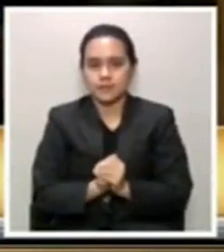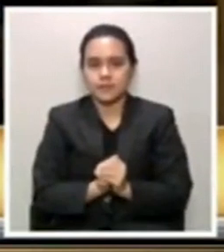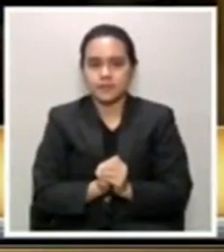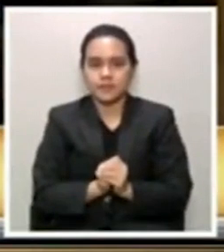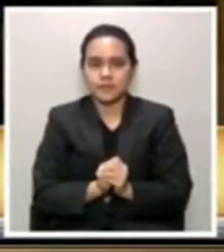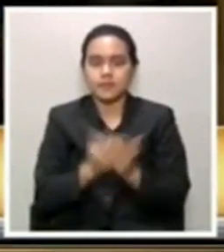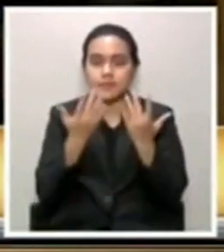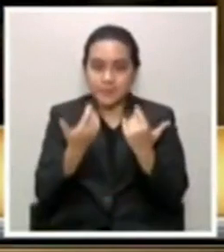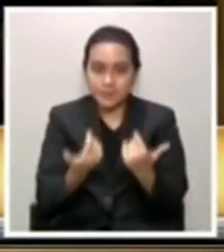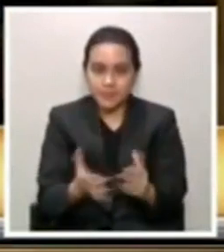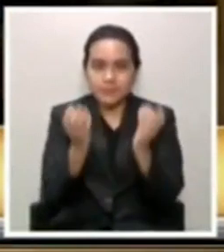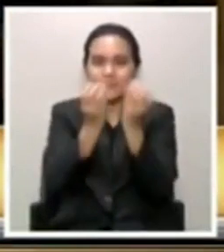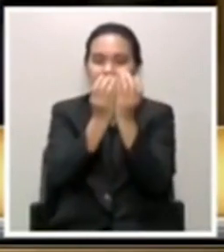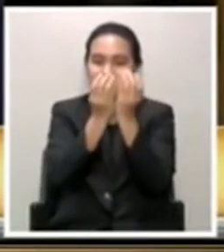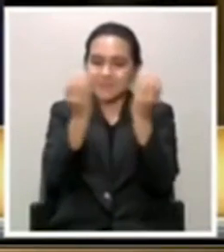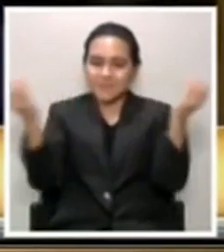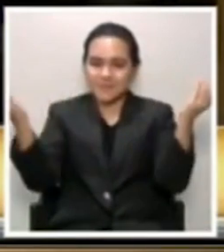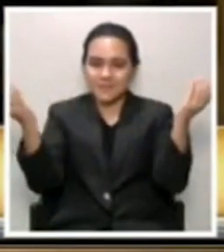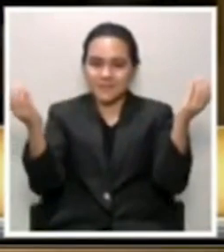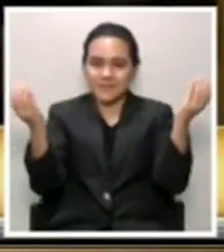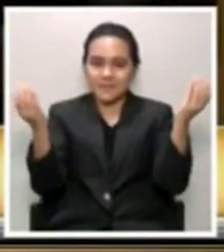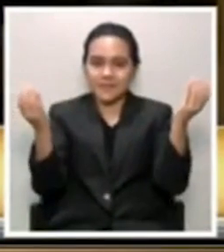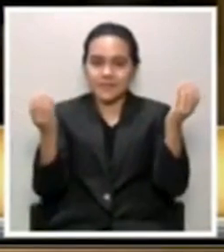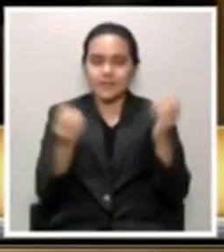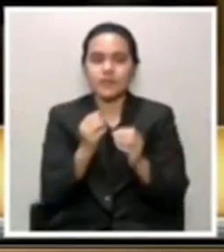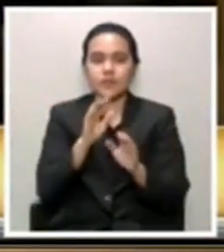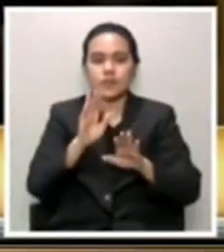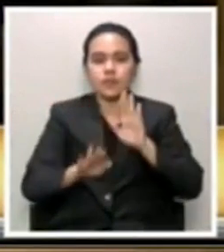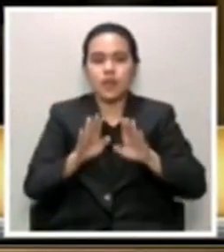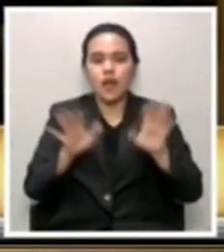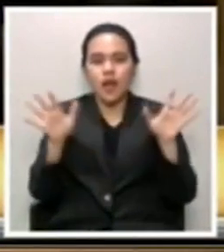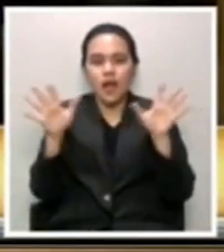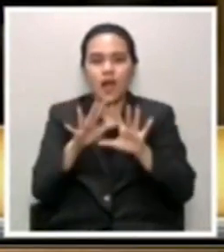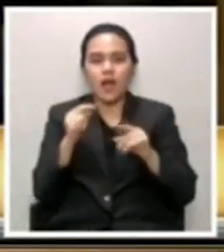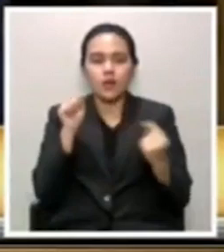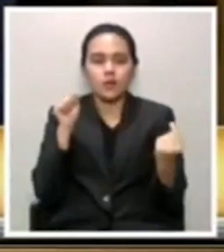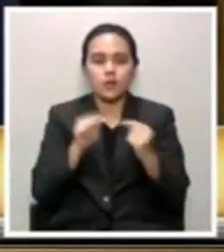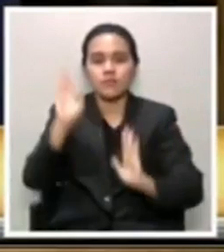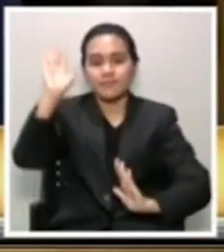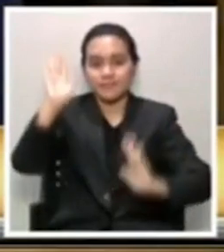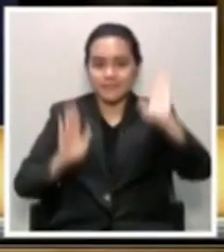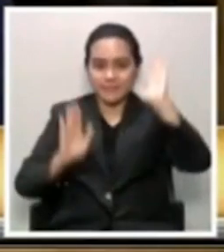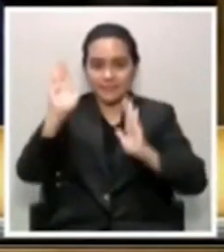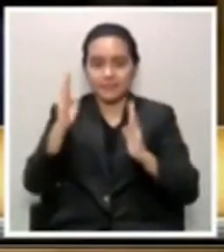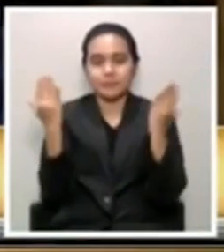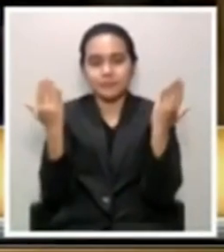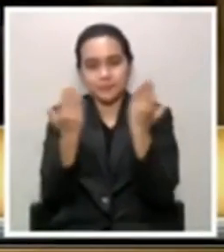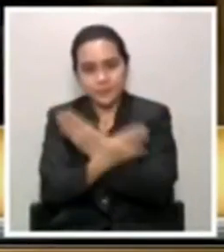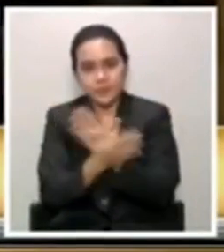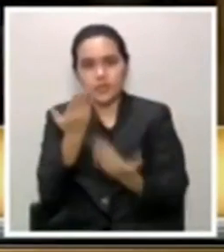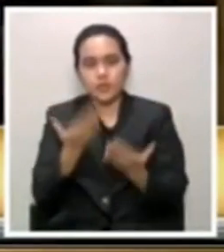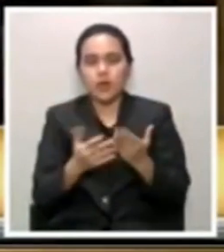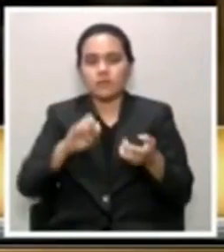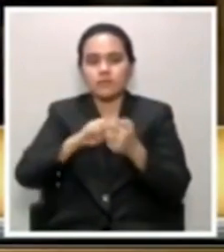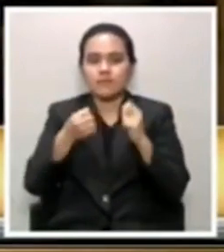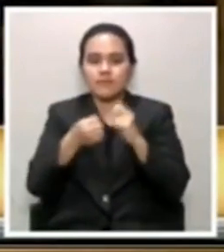รัฐธรรมนูญที่เกิดขึ้นในยุคหลังโดยเฉพาะเกิดขึ้นหลังในช่วงการเปลี่ยนผ่านประชาธิปไตยหรือเกิดขึ้นในยุคหลังของการแก้ไขปัญหา